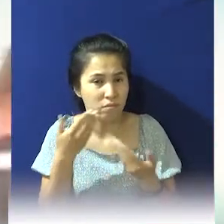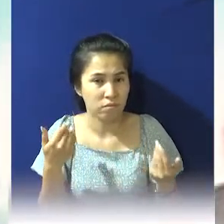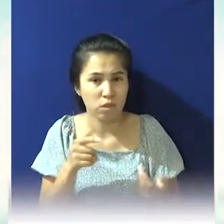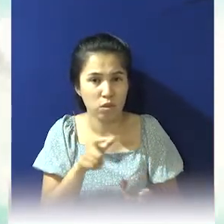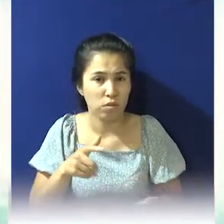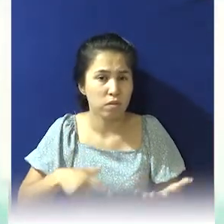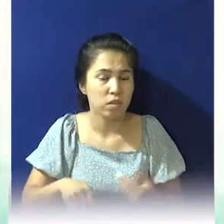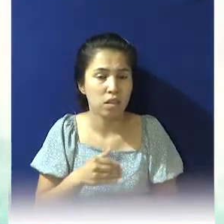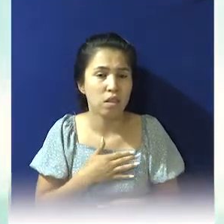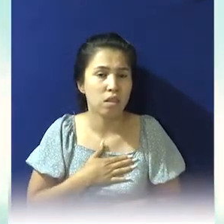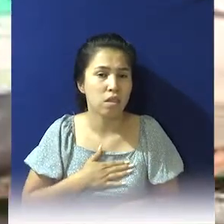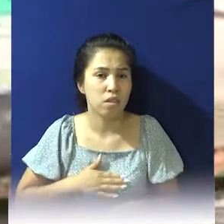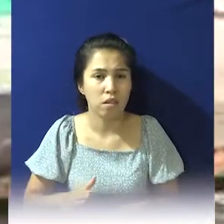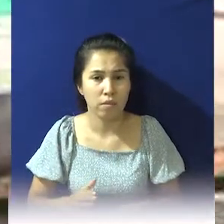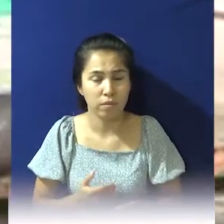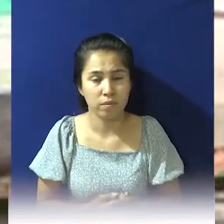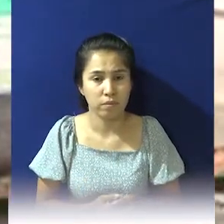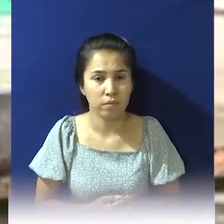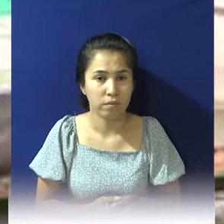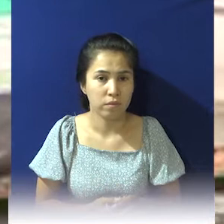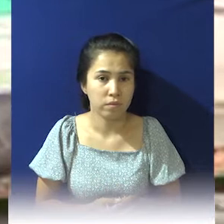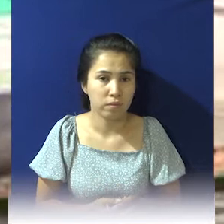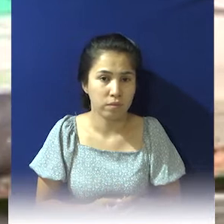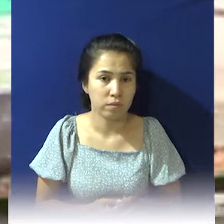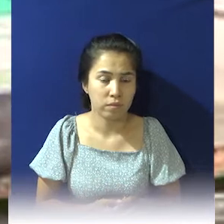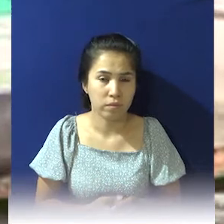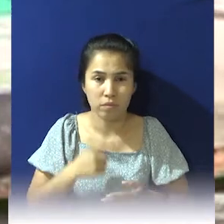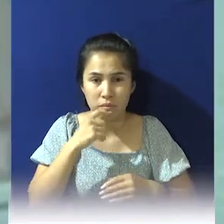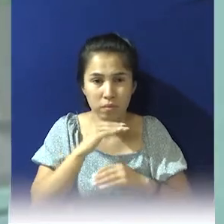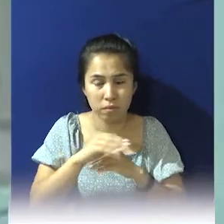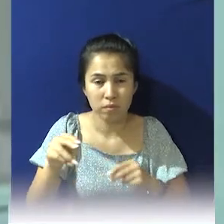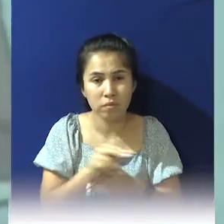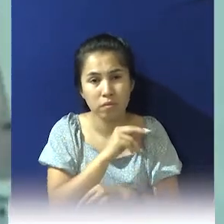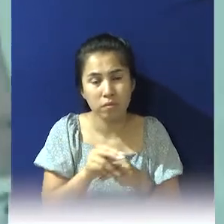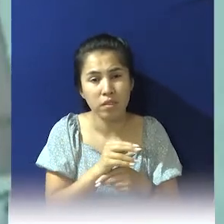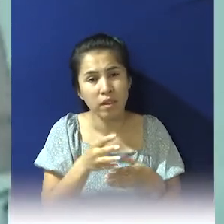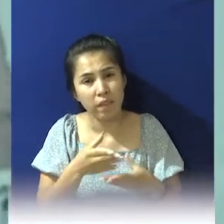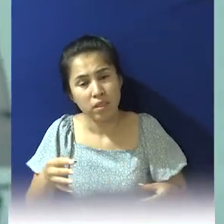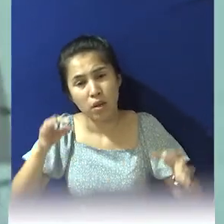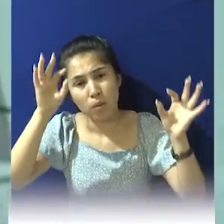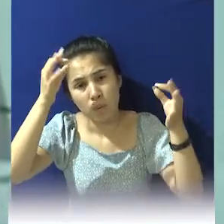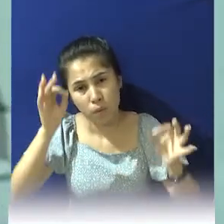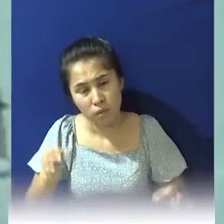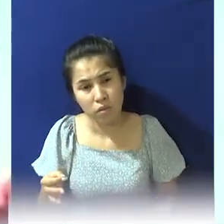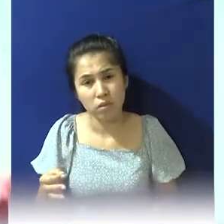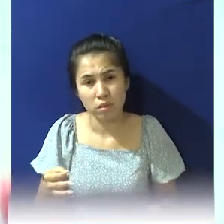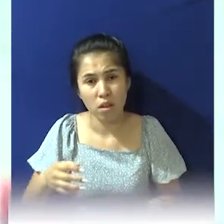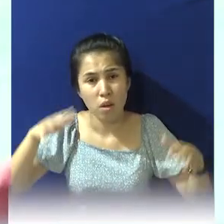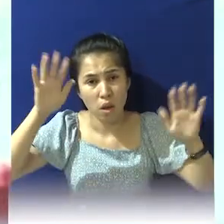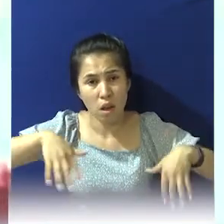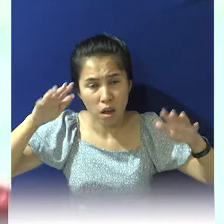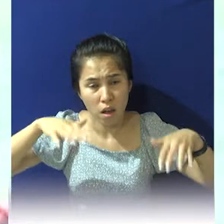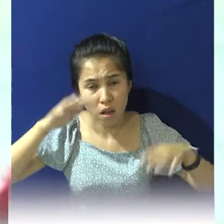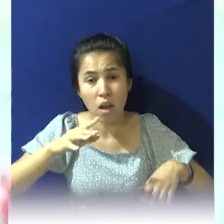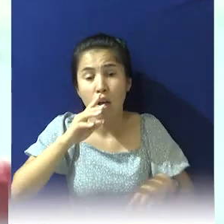смогли комфортно добираться до зоны отдыха, в рамках дорожной карты занятости произвели средний ремонт дорог. Привели в порядок автомагистрали